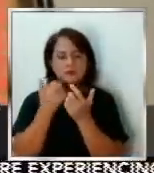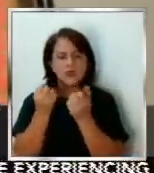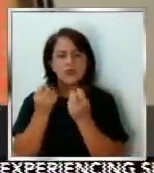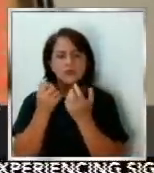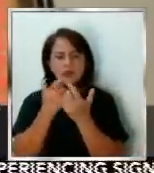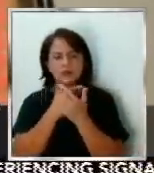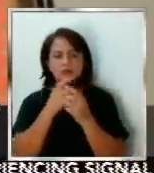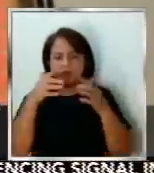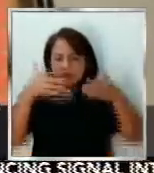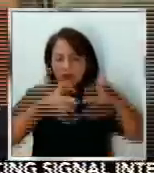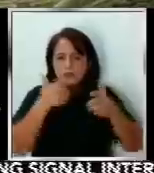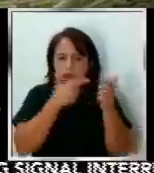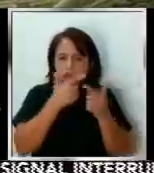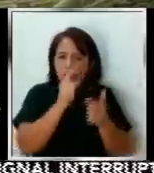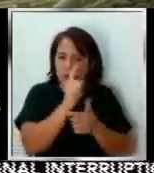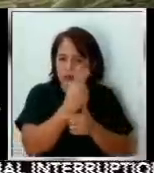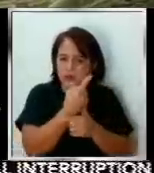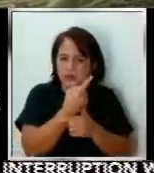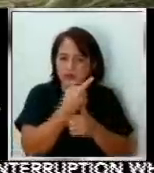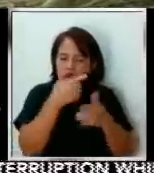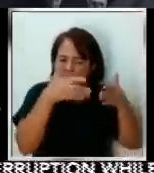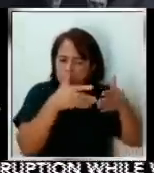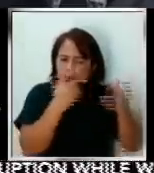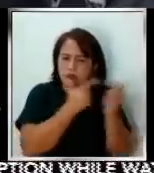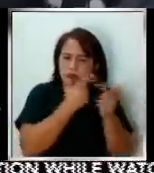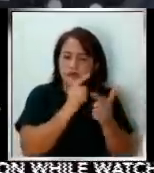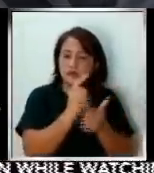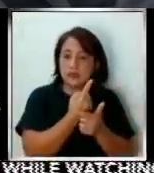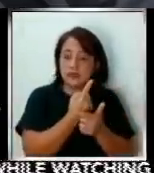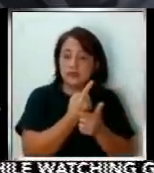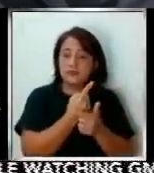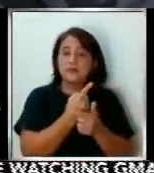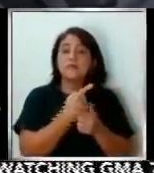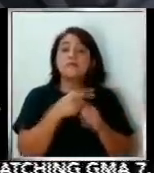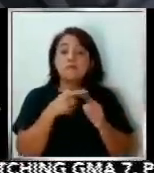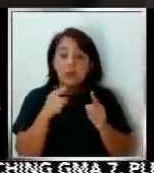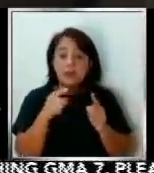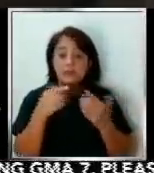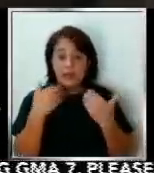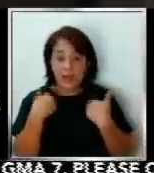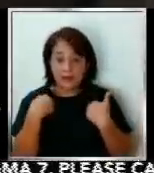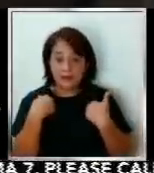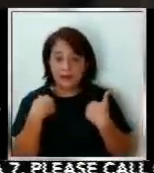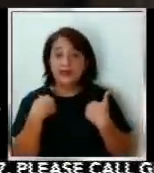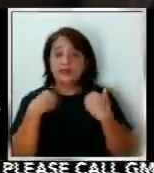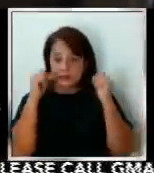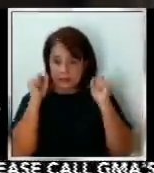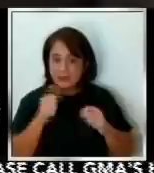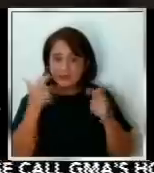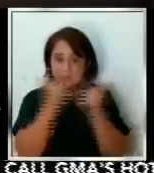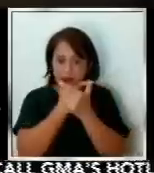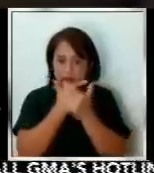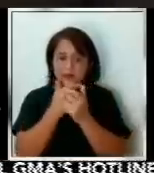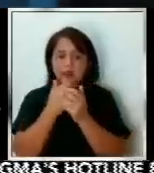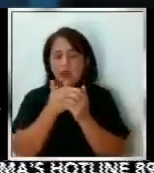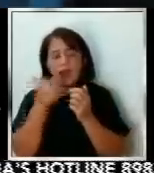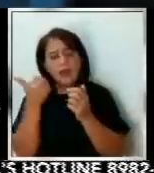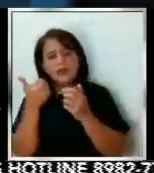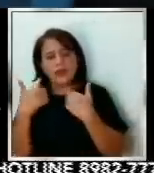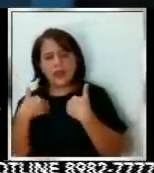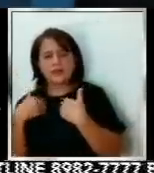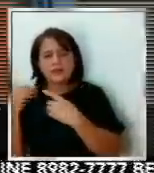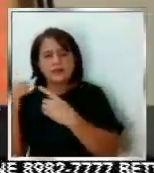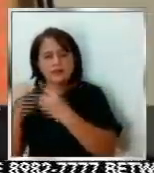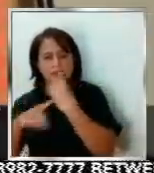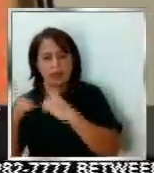lang talaga yung concentration nila. Meron din naman na puro drama. I'm very happy na